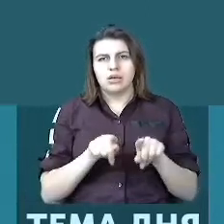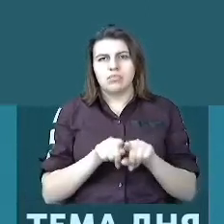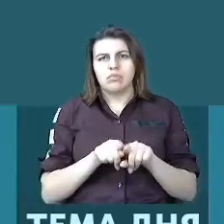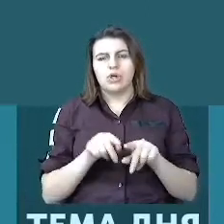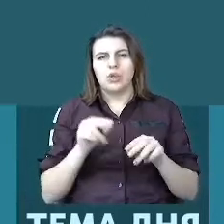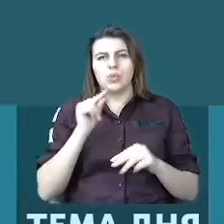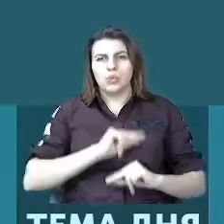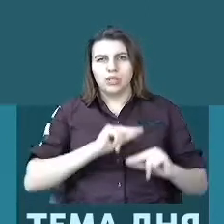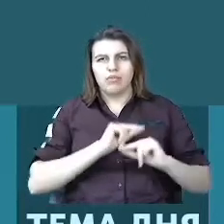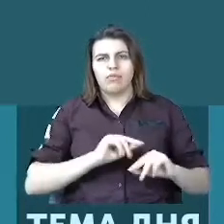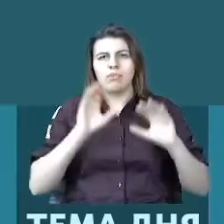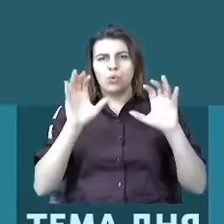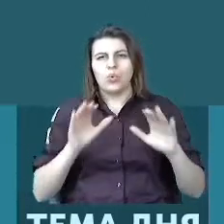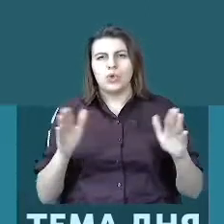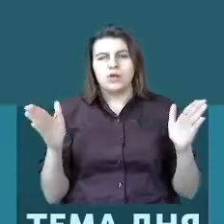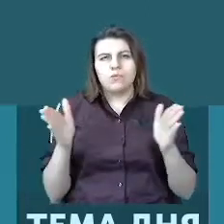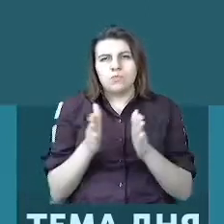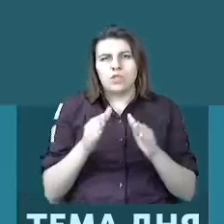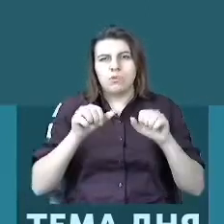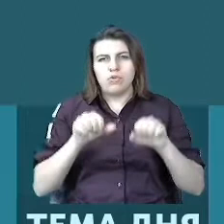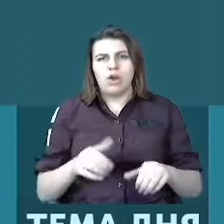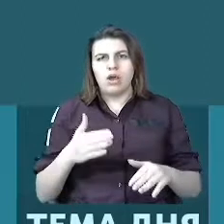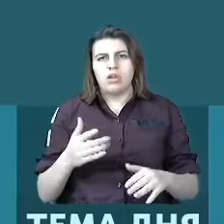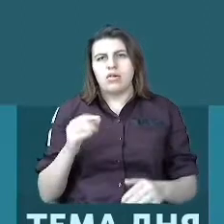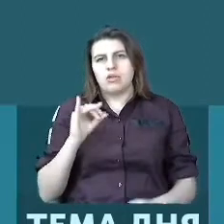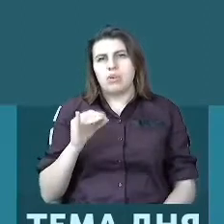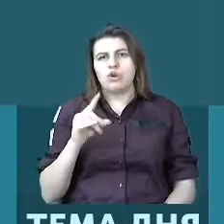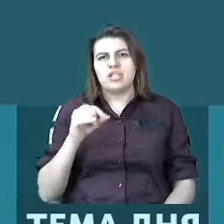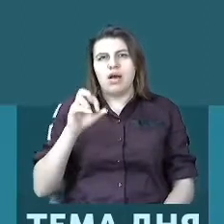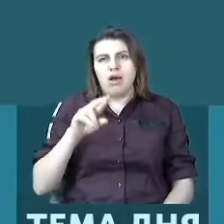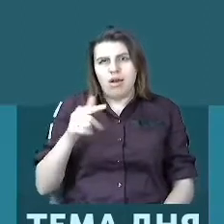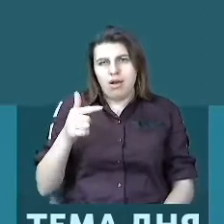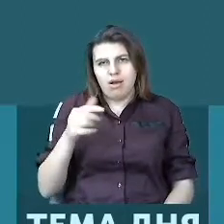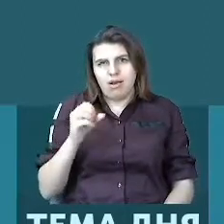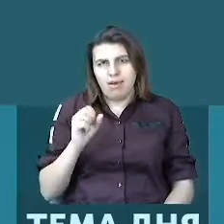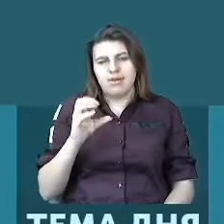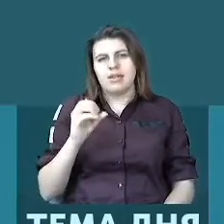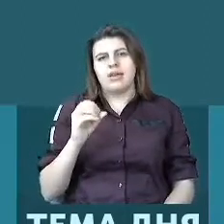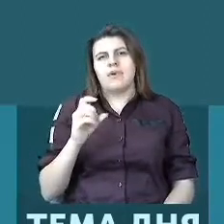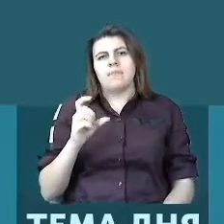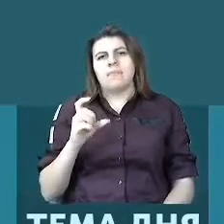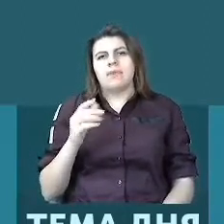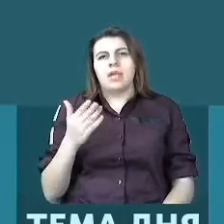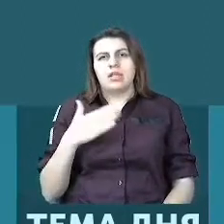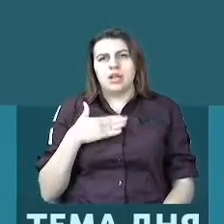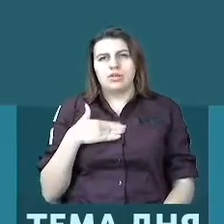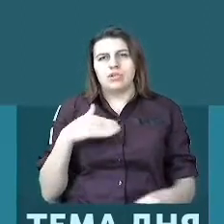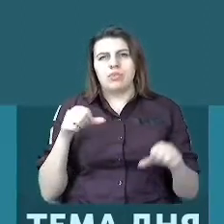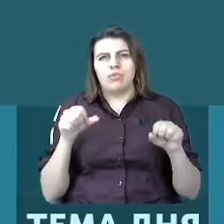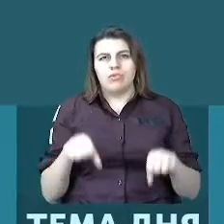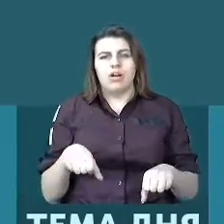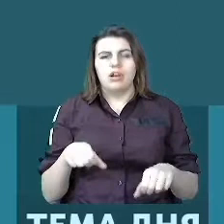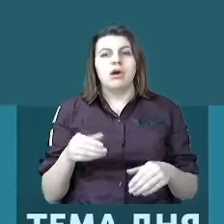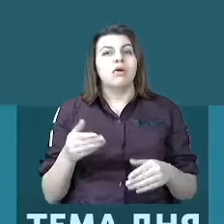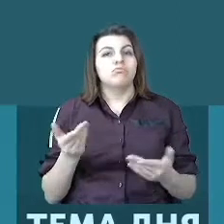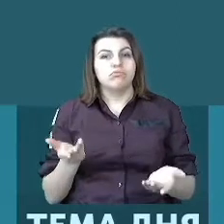дійсно звужує права і посягає на наші права, в тому числі і на захист громадянських об'єднань, тобто